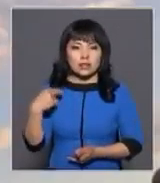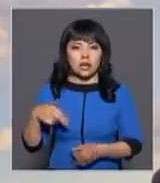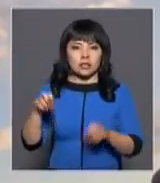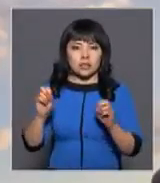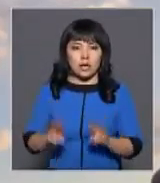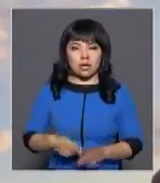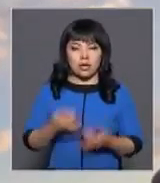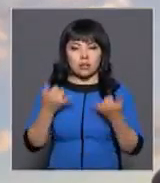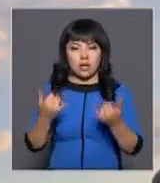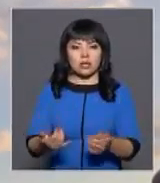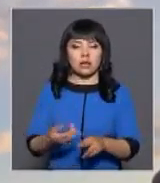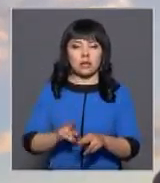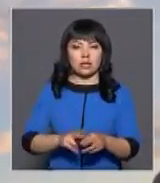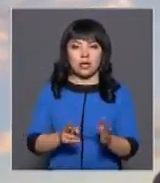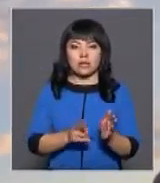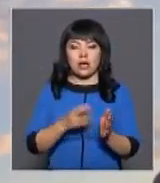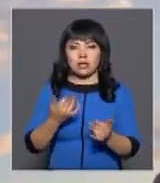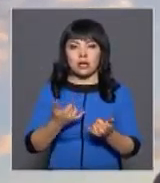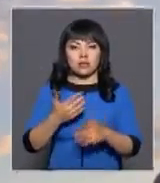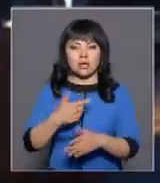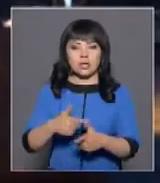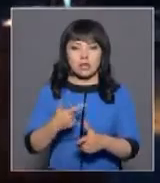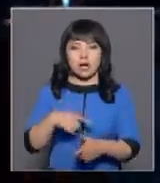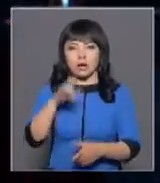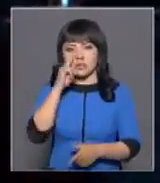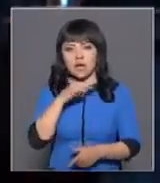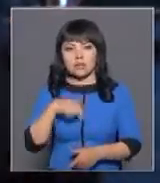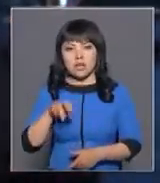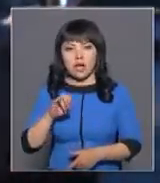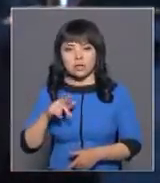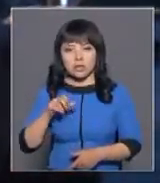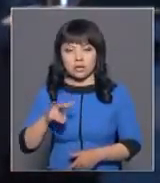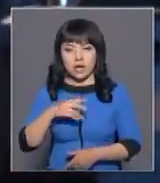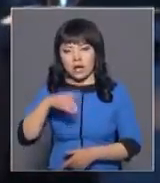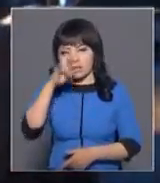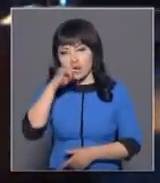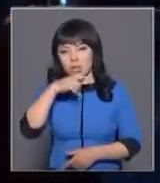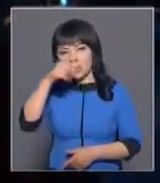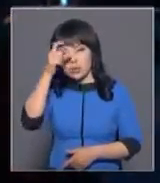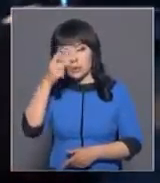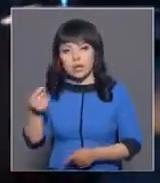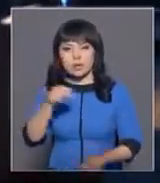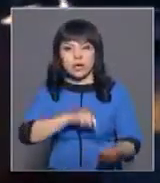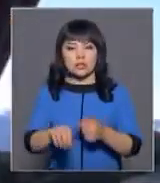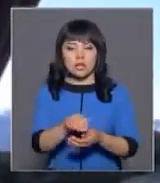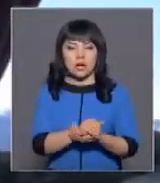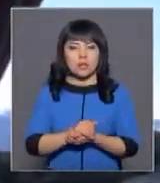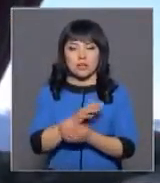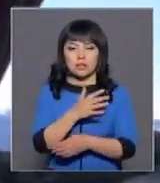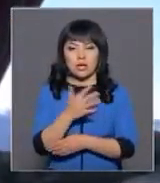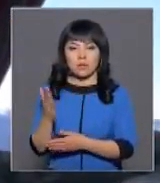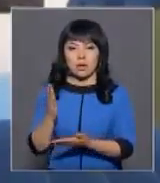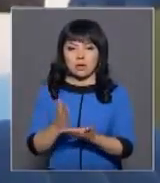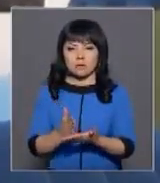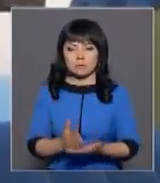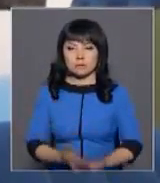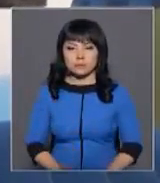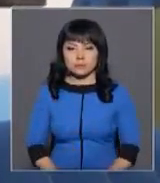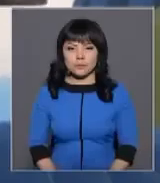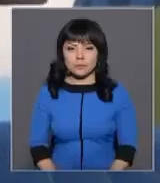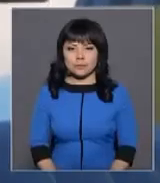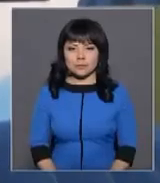Қазақстан президенті атында даңғыл, Қазақстан бульвары және Қазақстан мен Түркияның достығы саябағы бар.